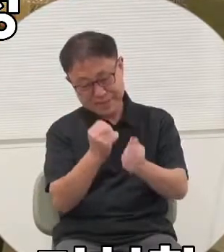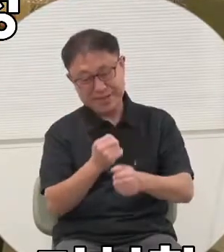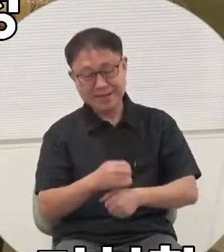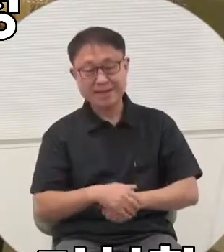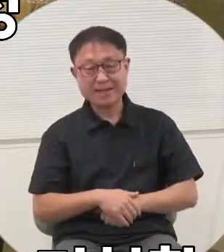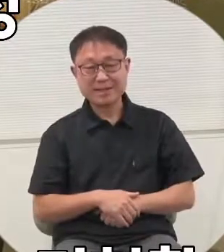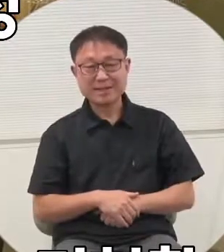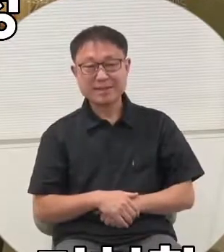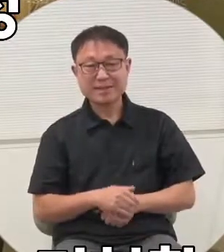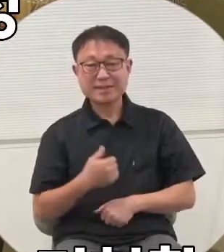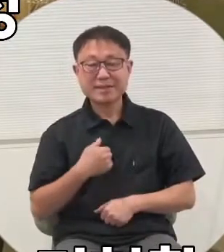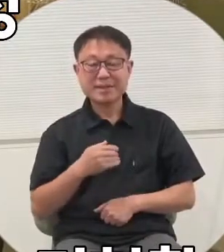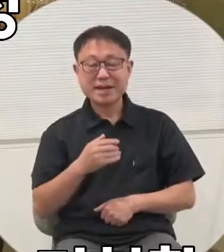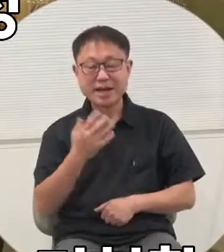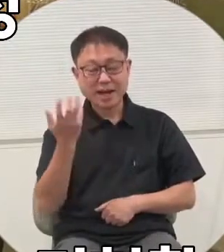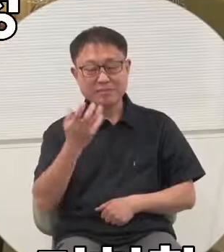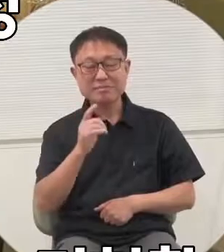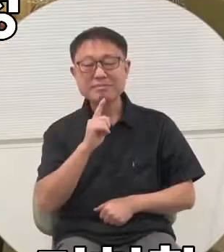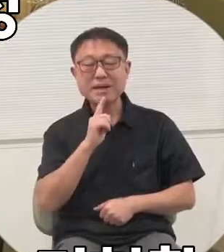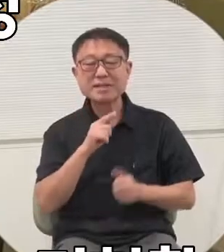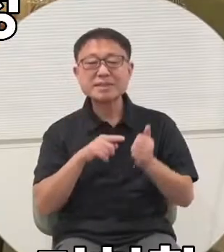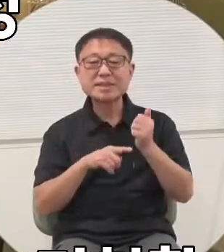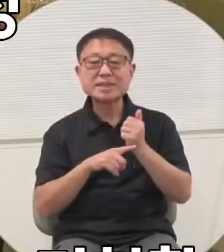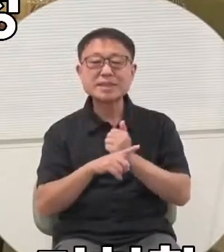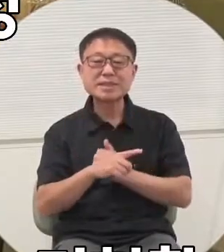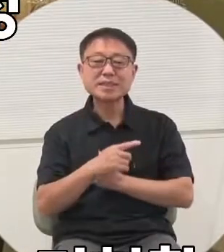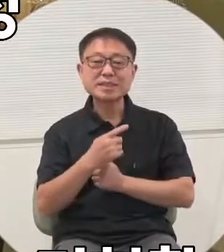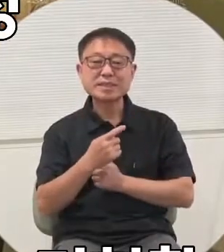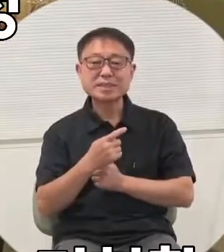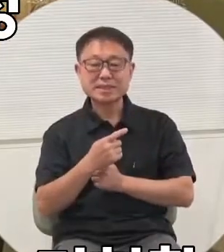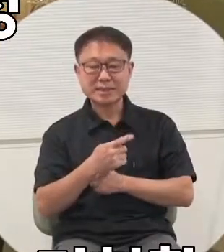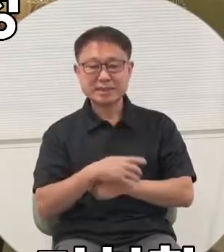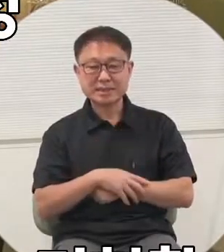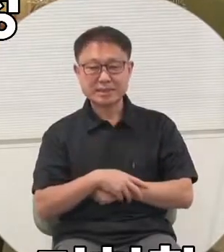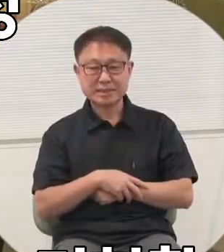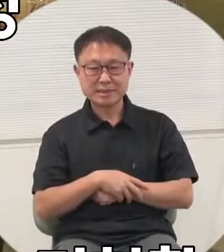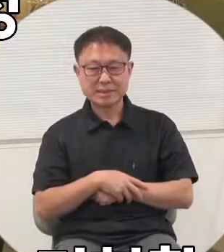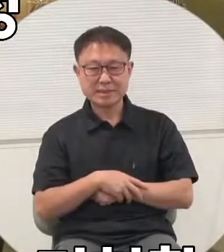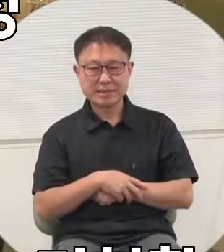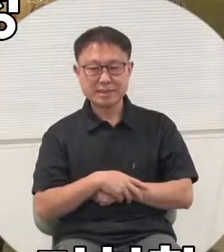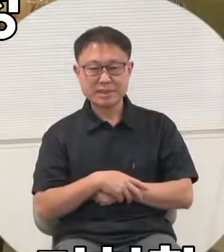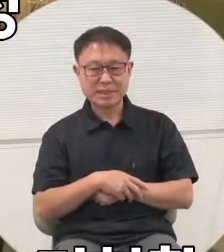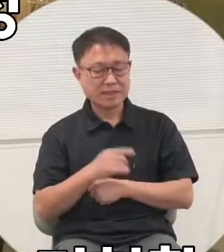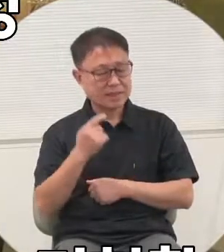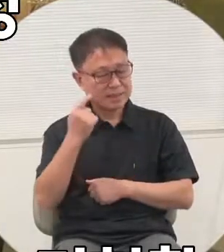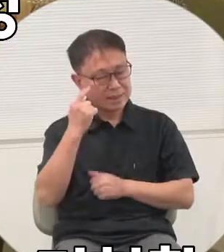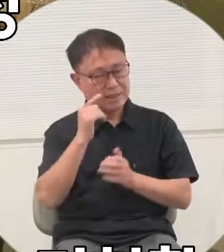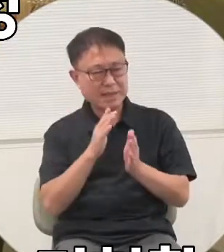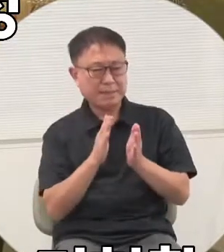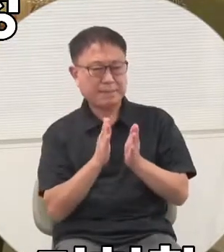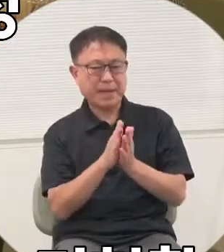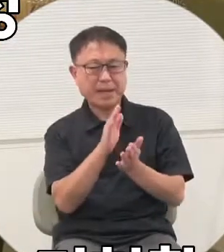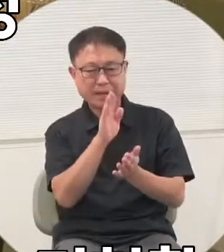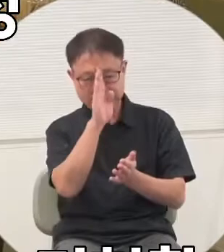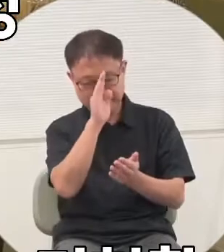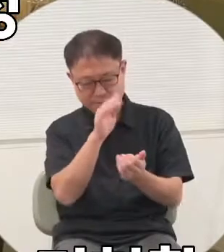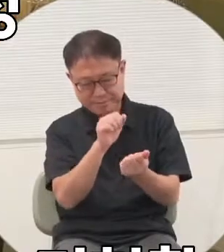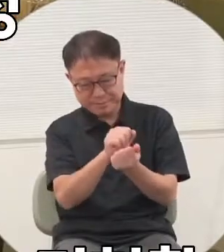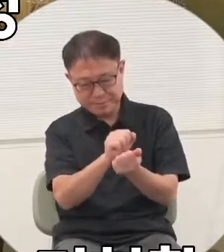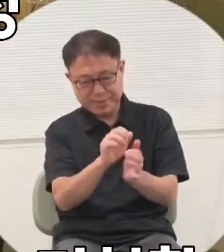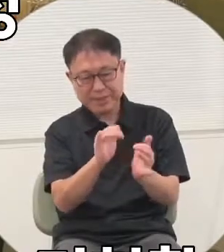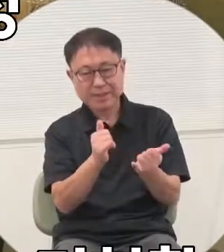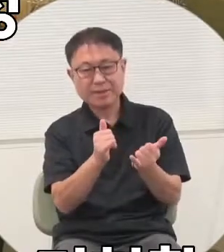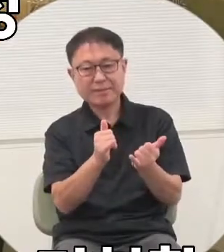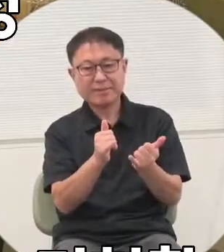저희가 여기서 말하는 아픈 아이는 아이들 볼골이 걸리거나 그다음에 고열이거나 전염성 있는